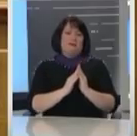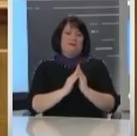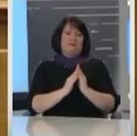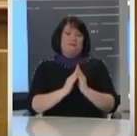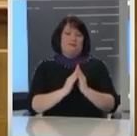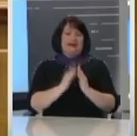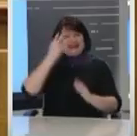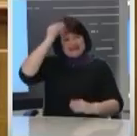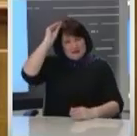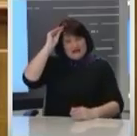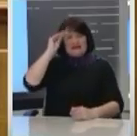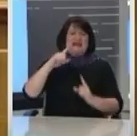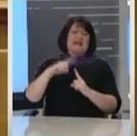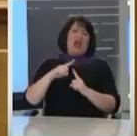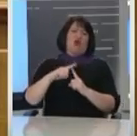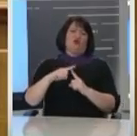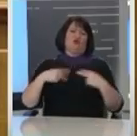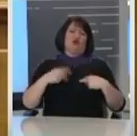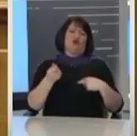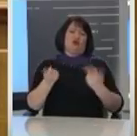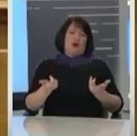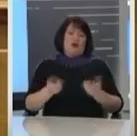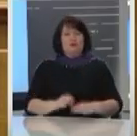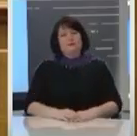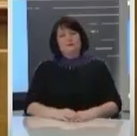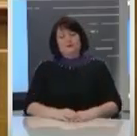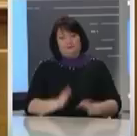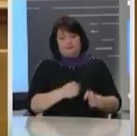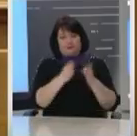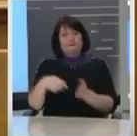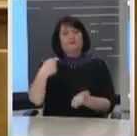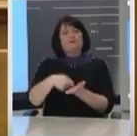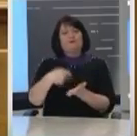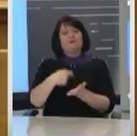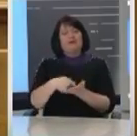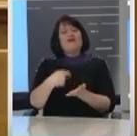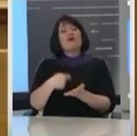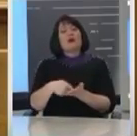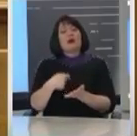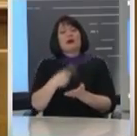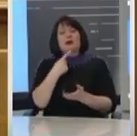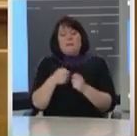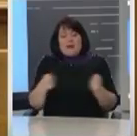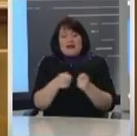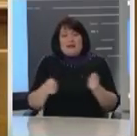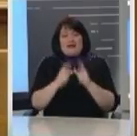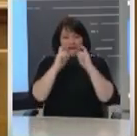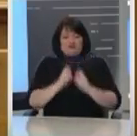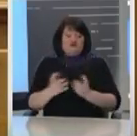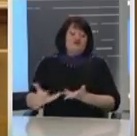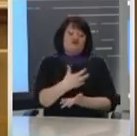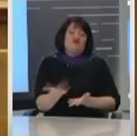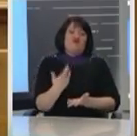Τσίπρα Τσακαλώτου. Την ίδια ώρα που η εφορία έχει επιβάλει μέτρα αναγκαστικής